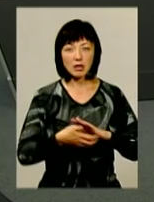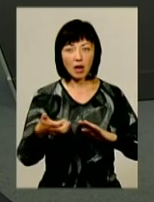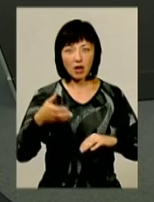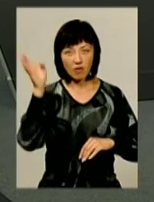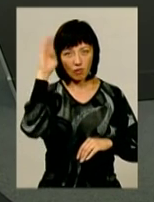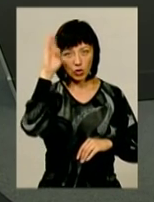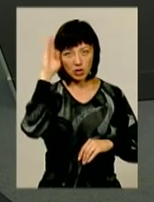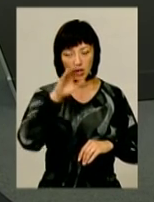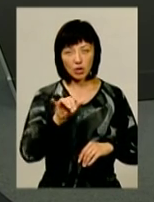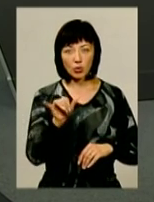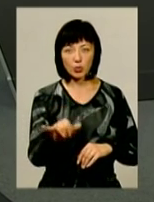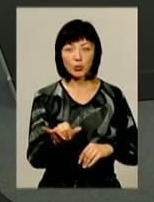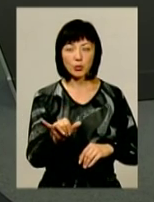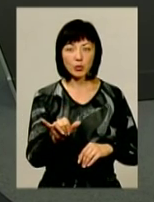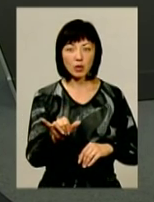води в